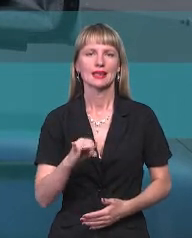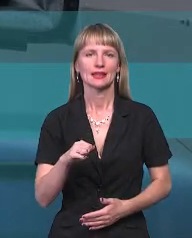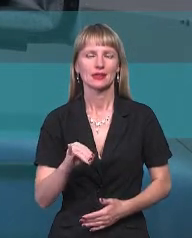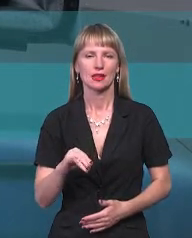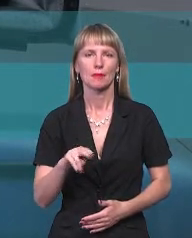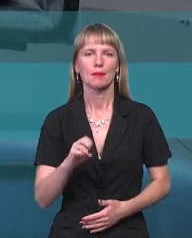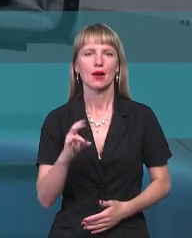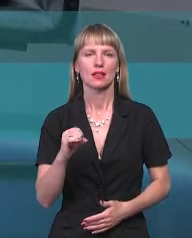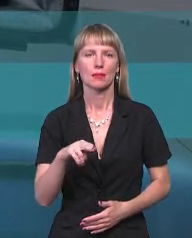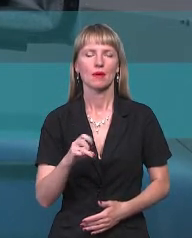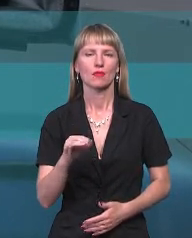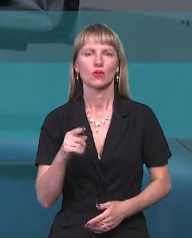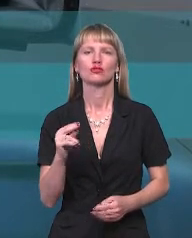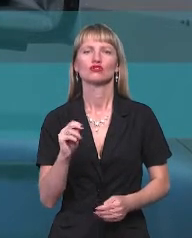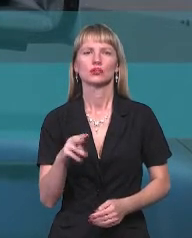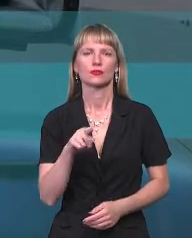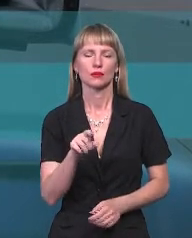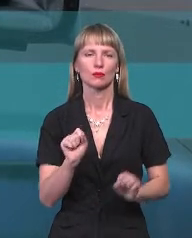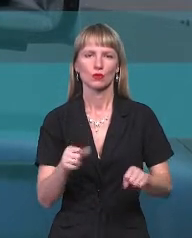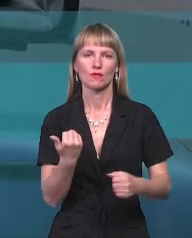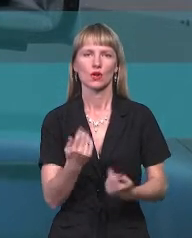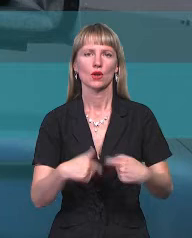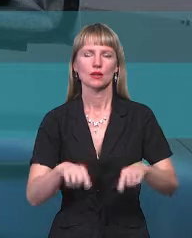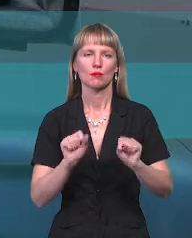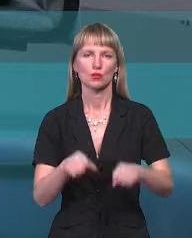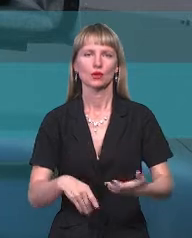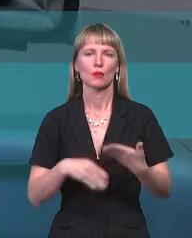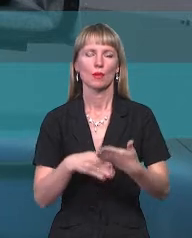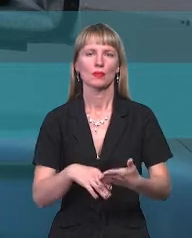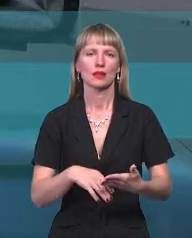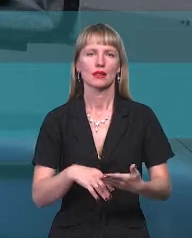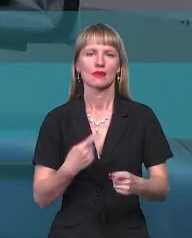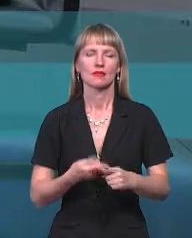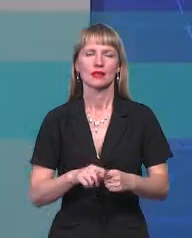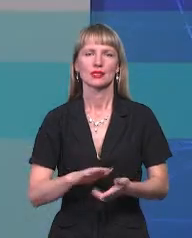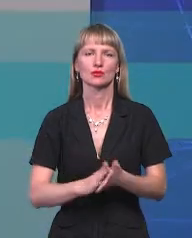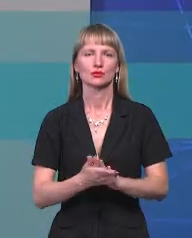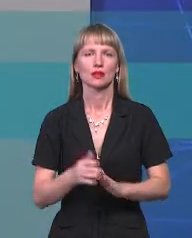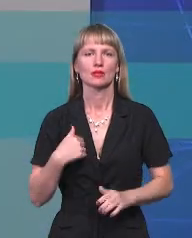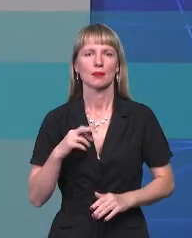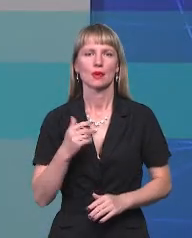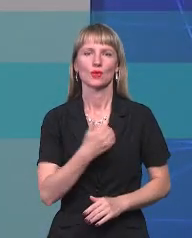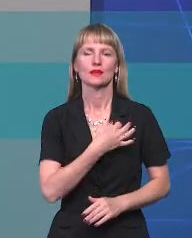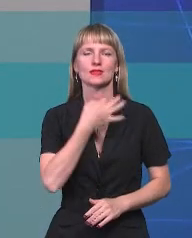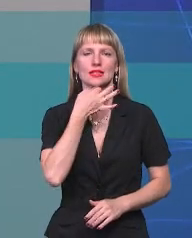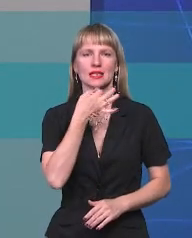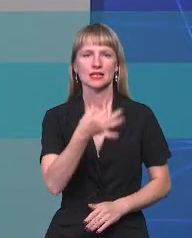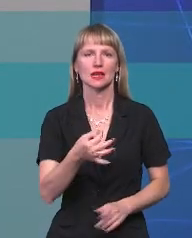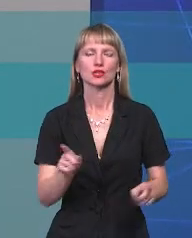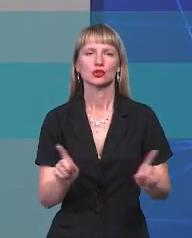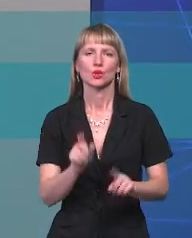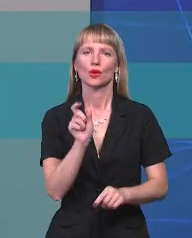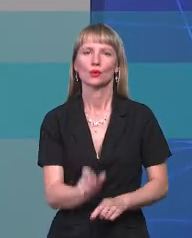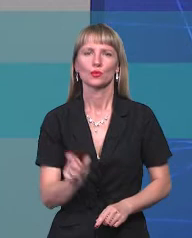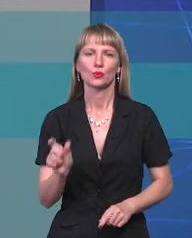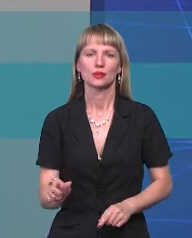Пане Павло, а ви чим можете, ваша організація може допомогти в цій ситуації? А я хотів би сказати, що